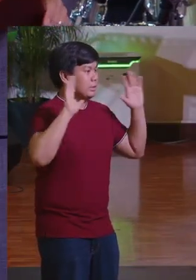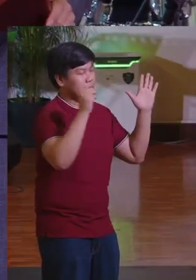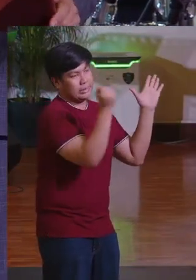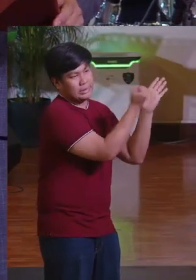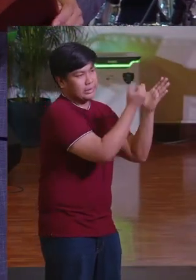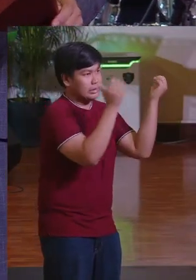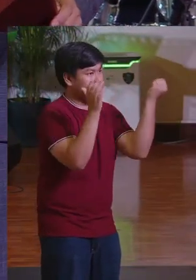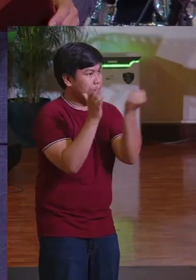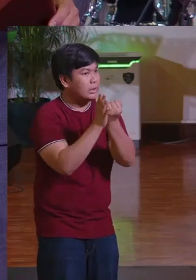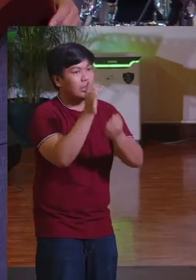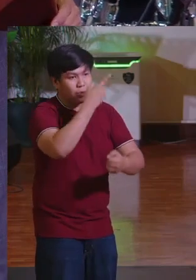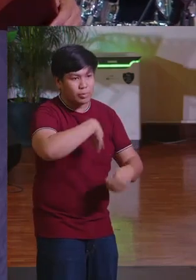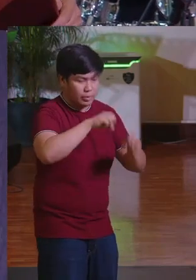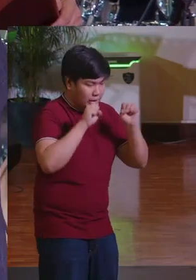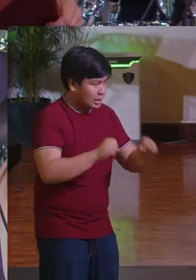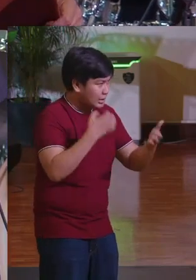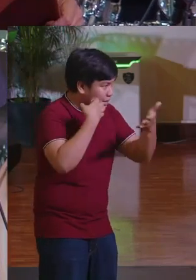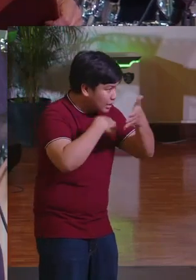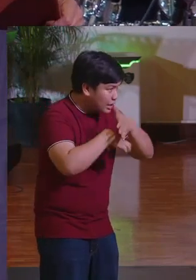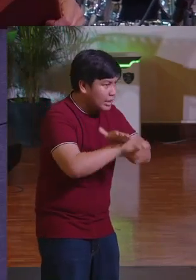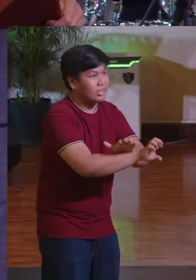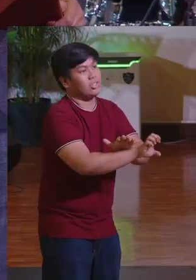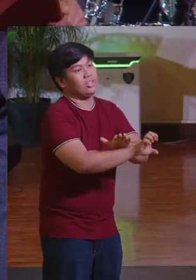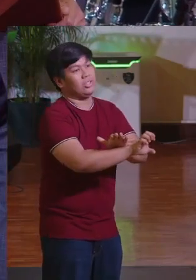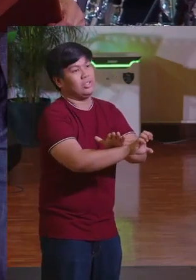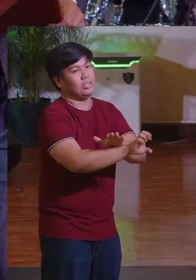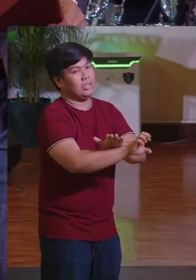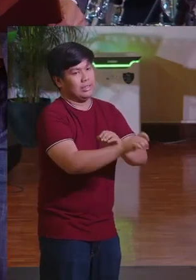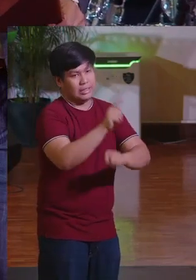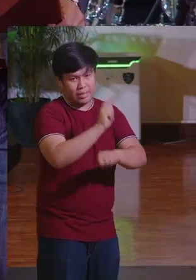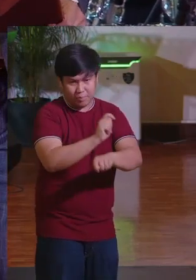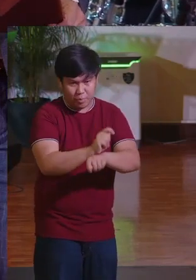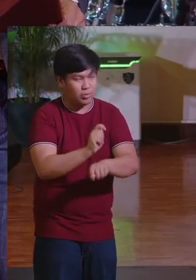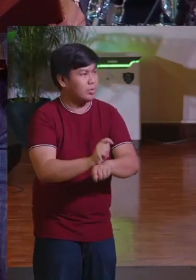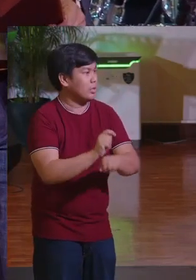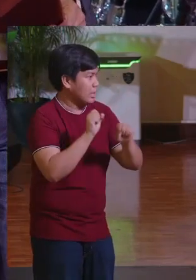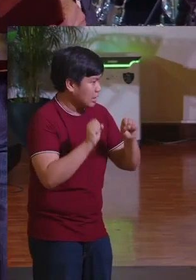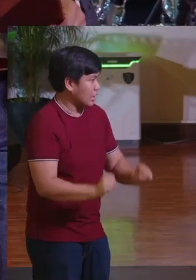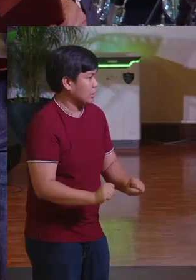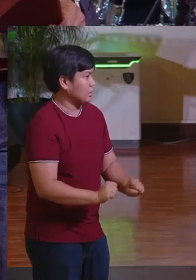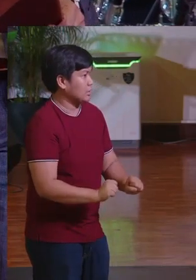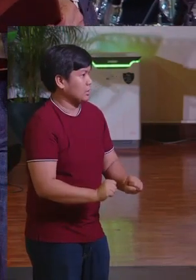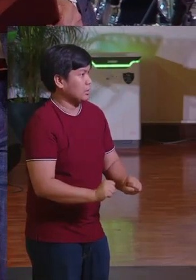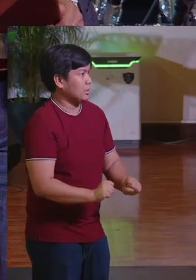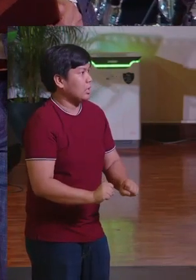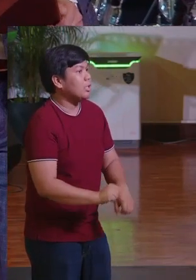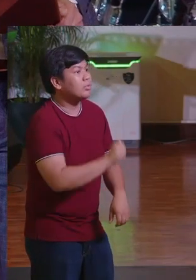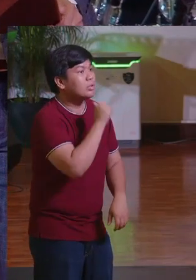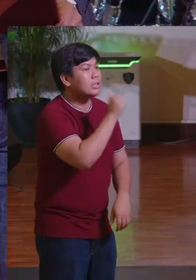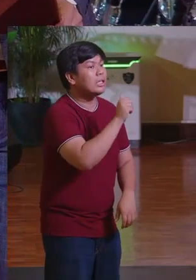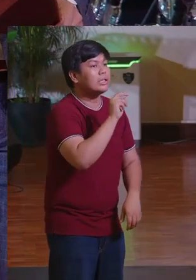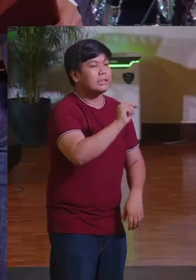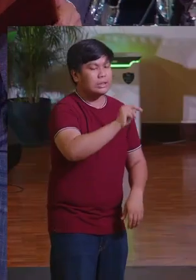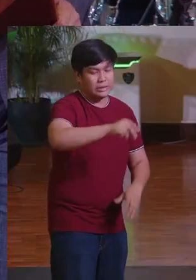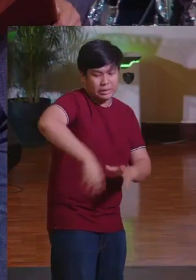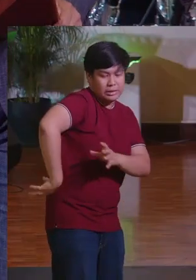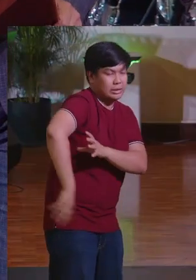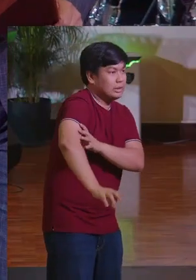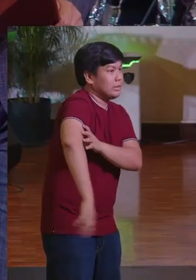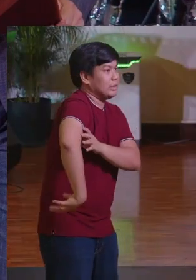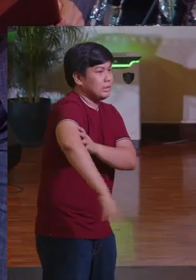ngayon ay maaari nang pumasok sa presensya ng Diyos. Hindi na natin kailangan ng